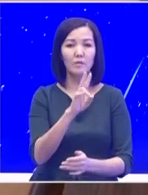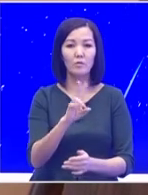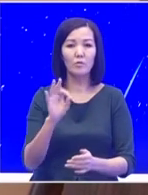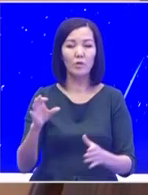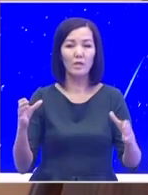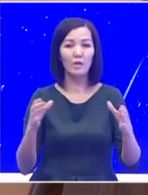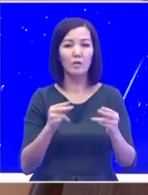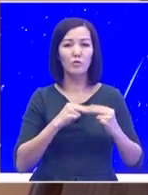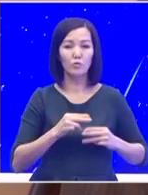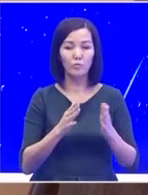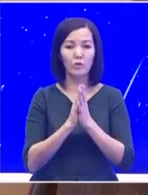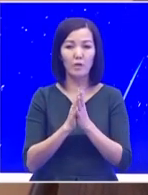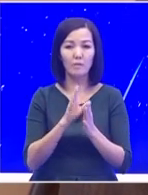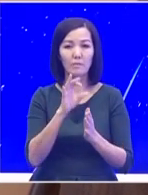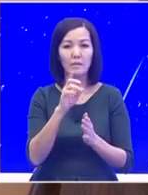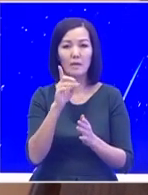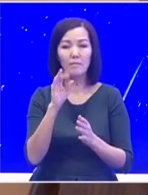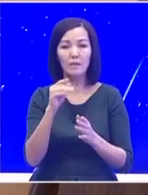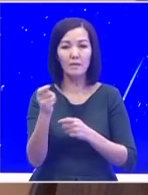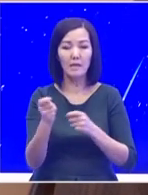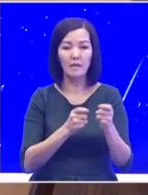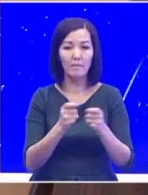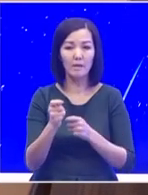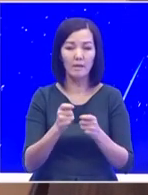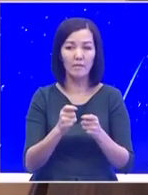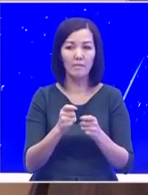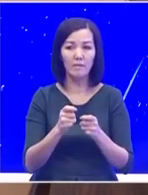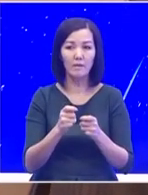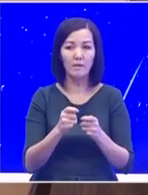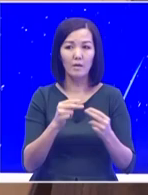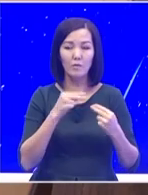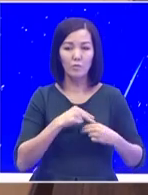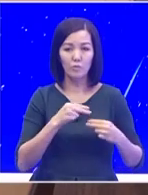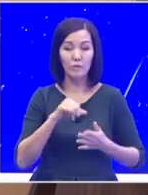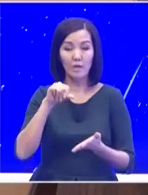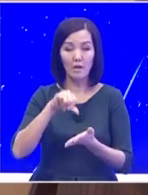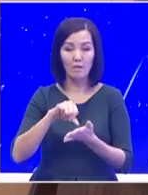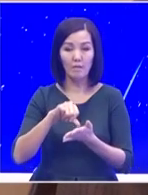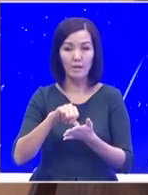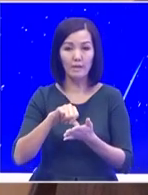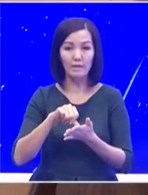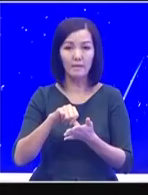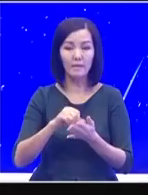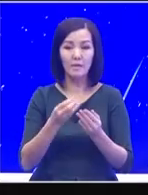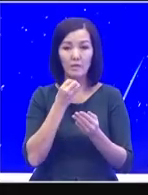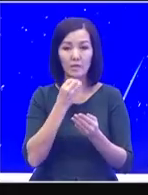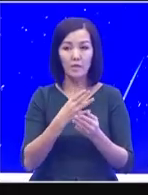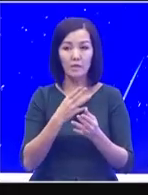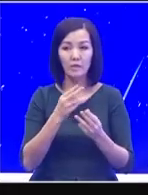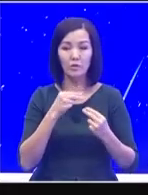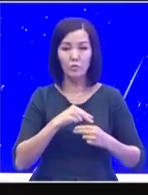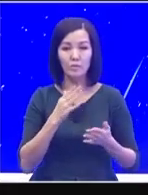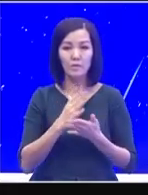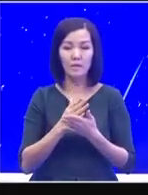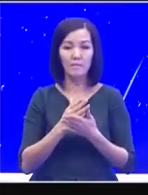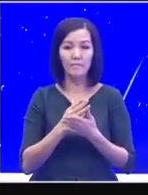бар. Содан сәбез әкемет деп айтамыз. Сол жерден ол жұмысқа қабылдады. Жақсы жерге жұмысқа кіргіз.